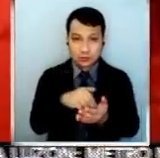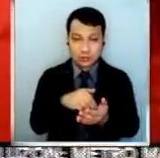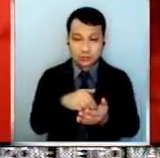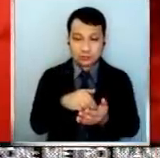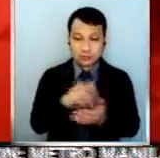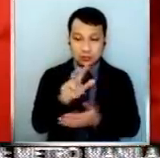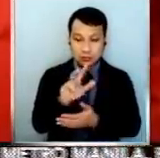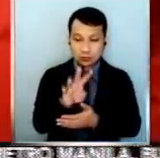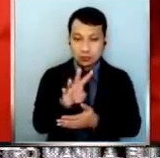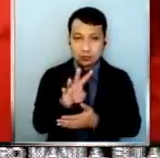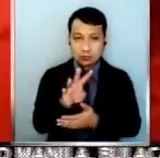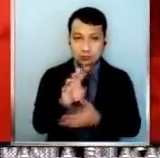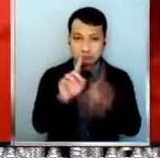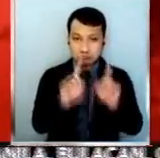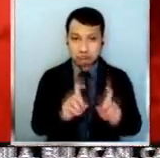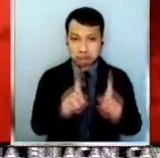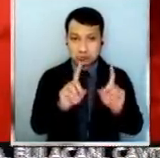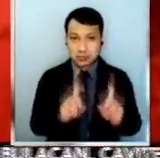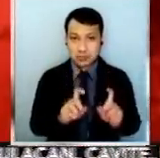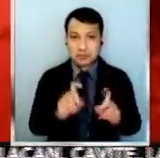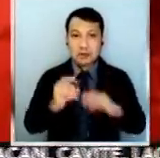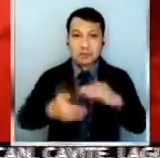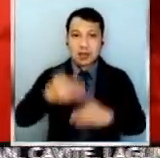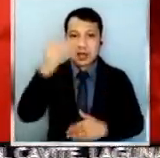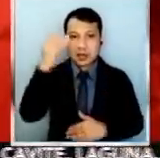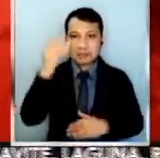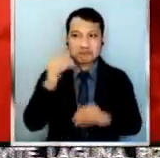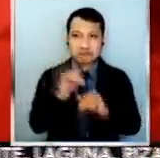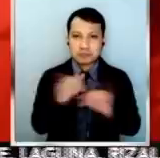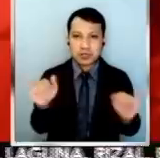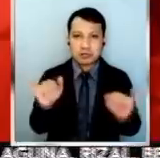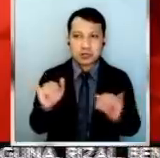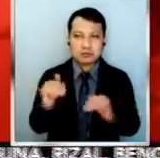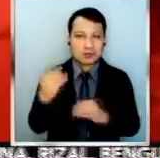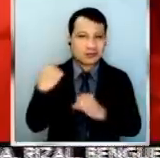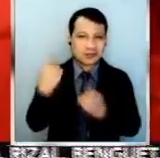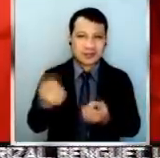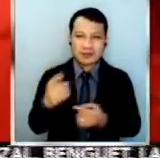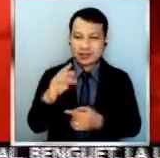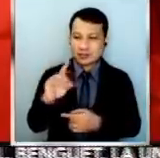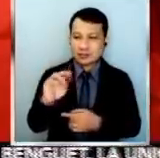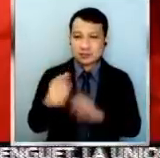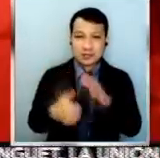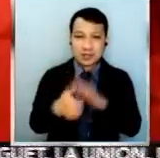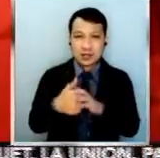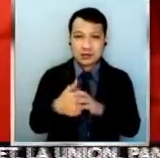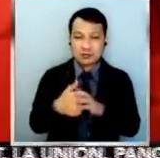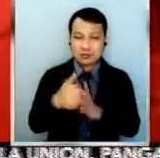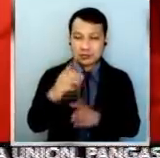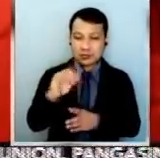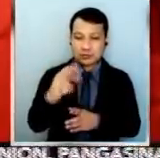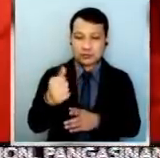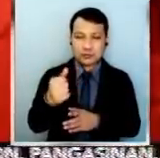isinagawa, pinakamataas din mula nang maglabas ang ganitong datos ng DOH noong October